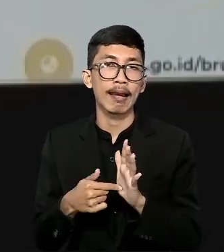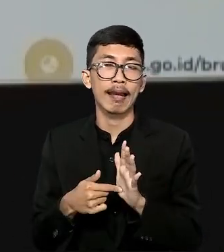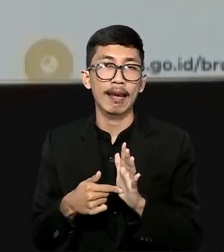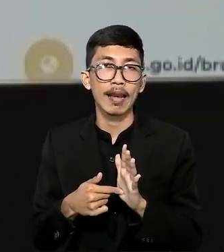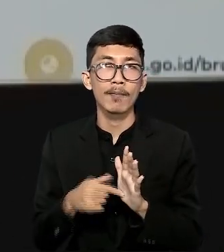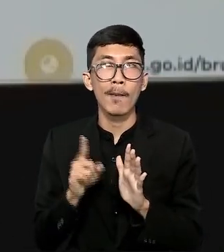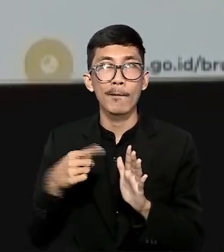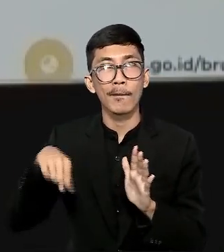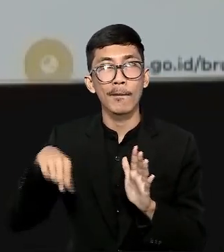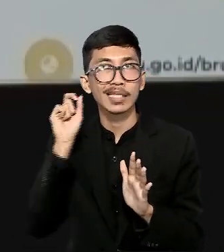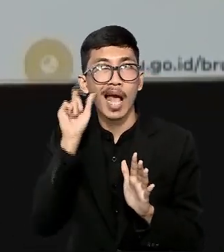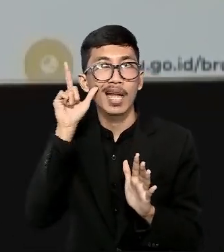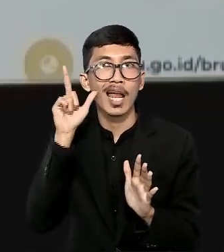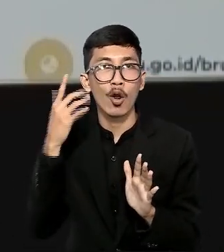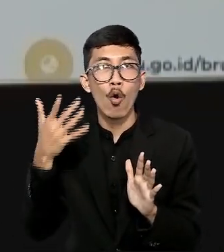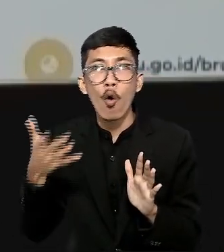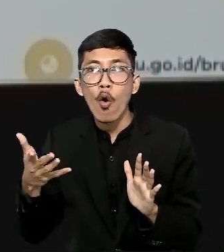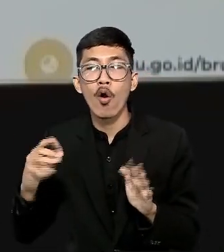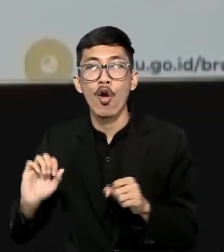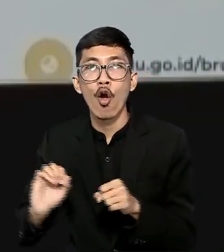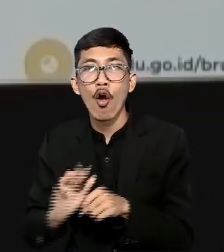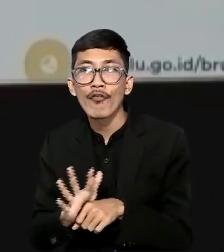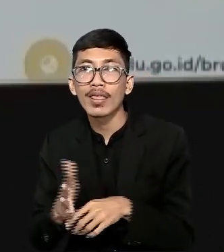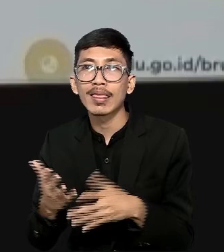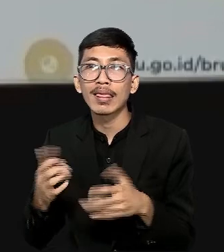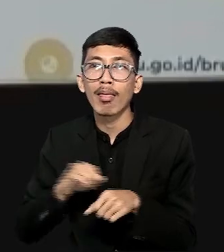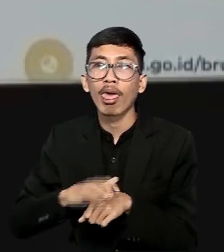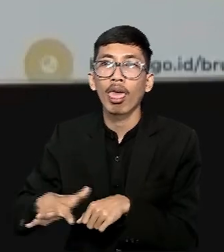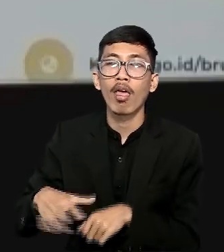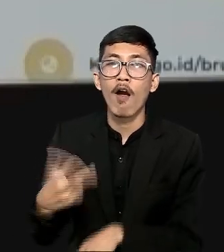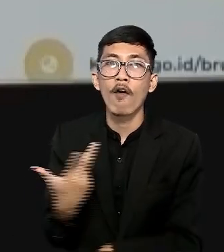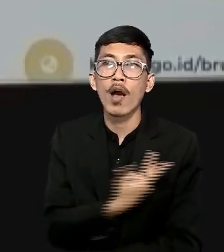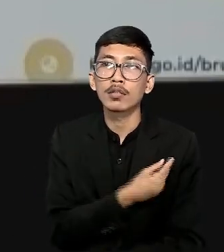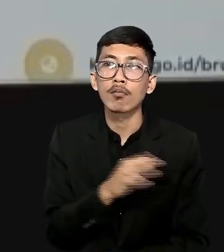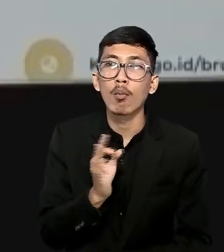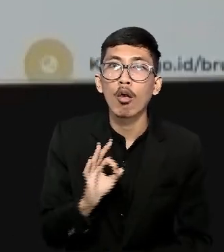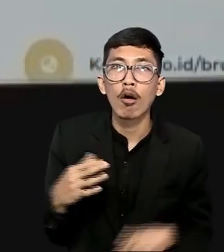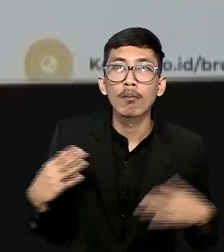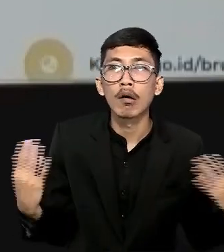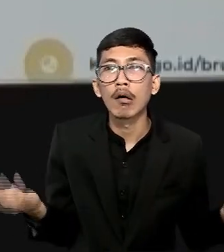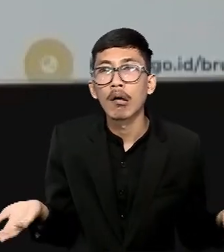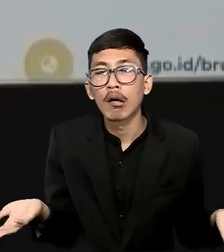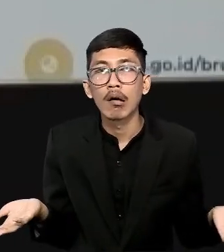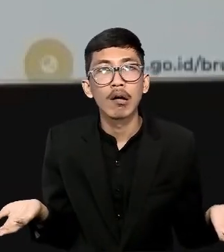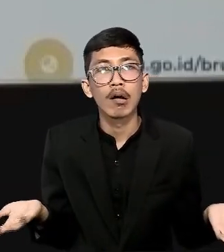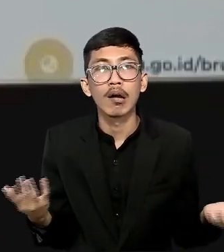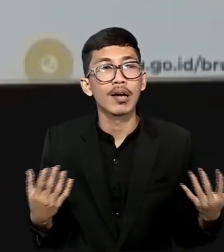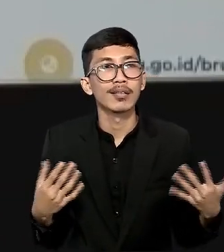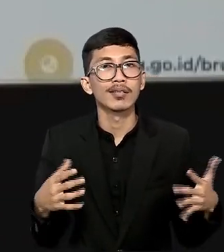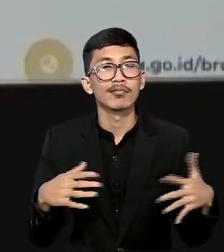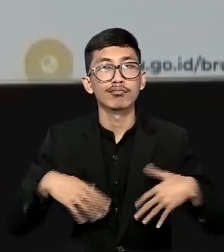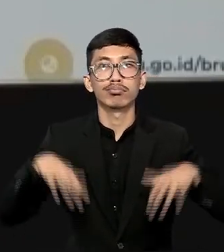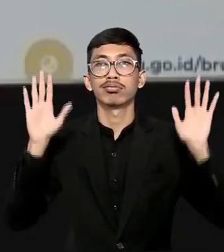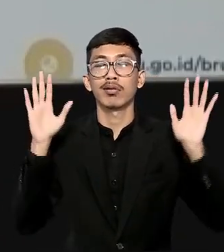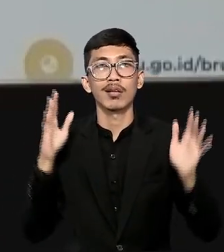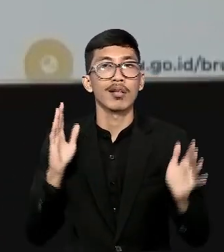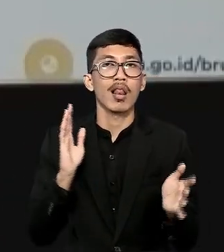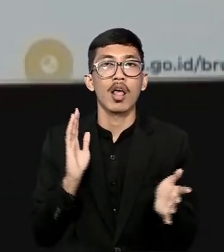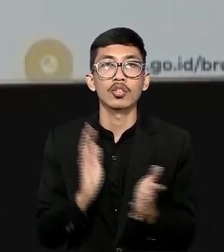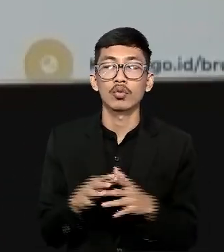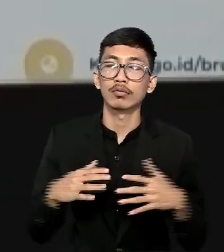bahwa karena banyak yang belum divaksin relaksasi yang terlalu cepat ini yang membuat dan